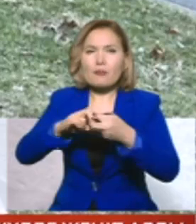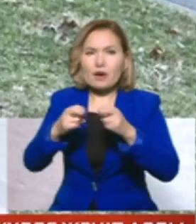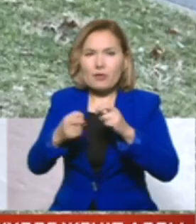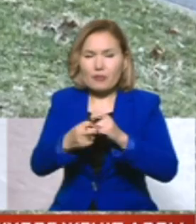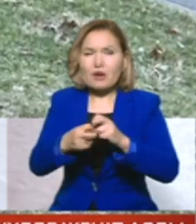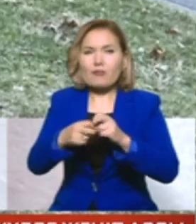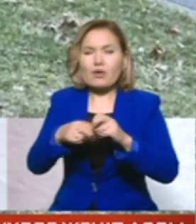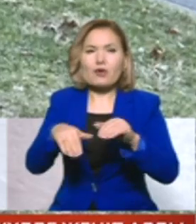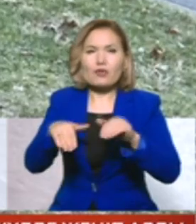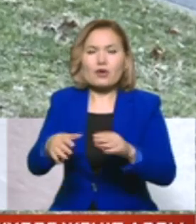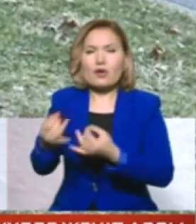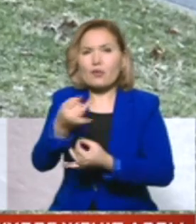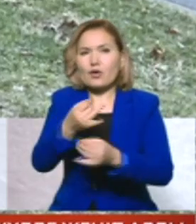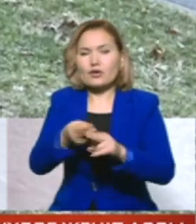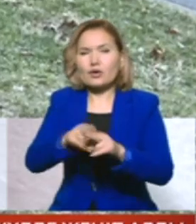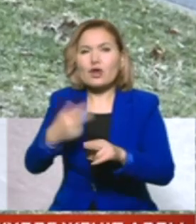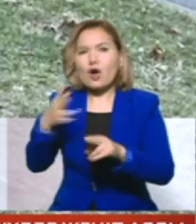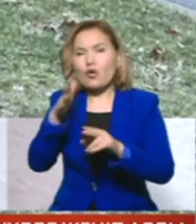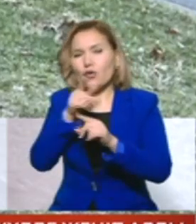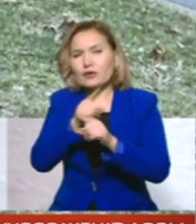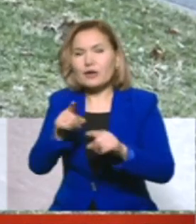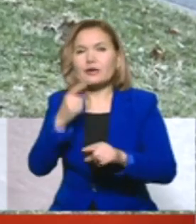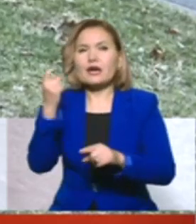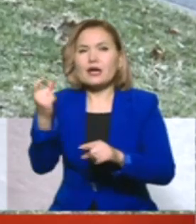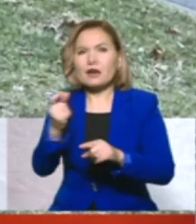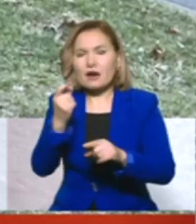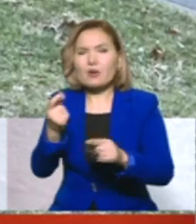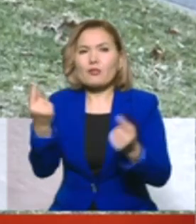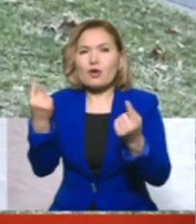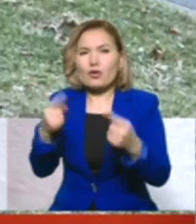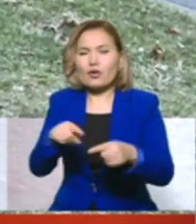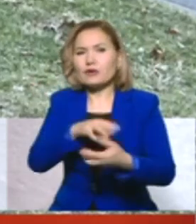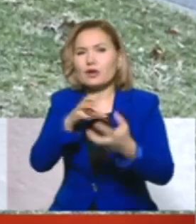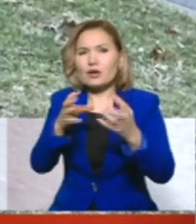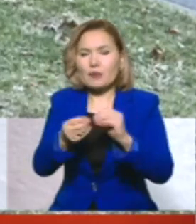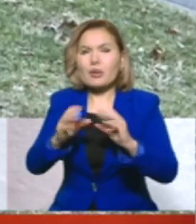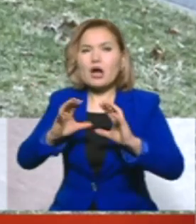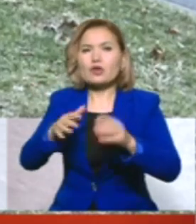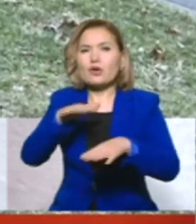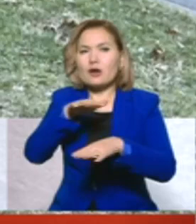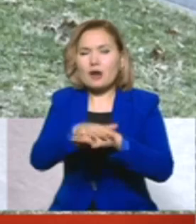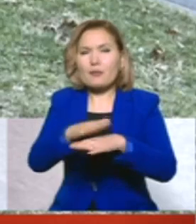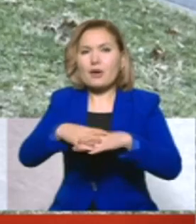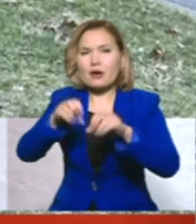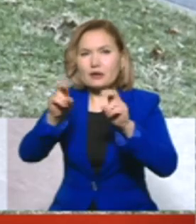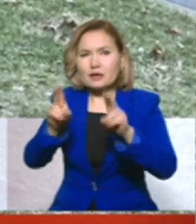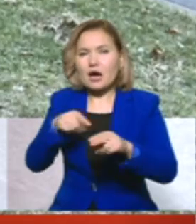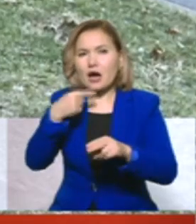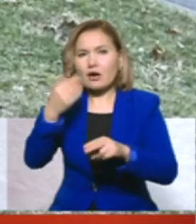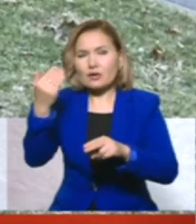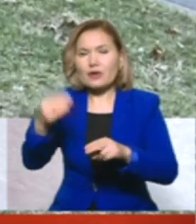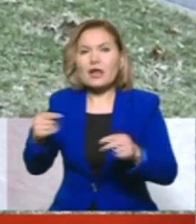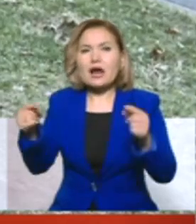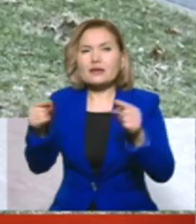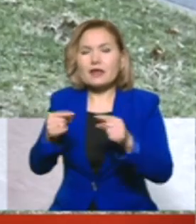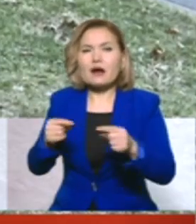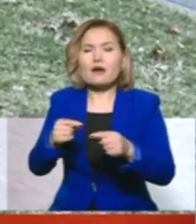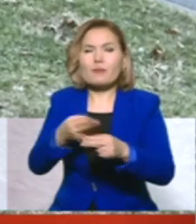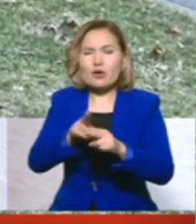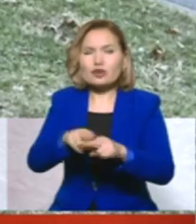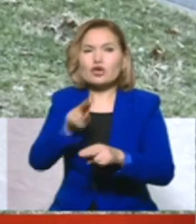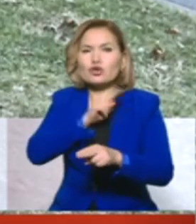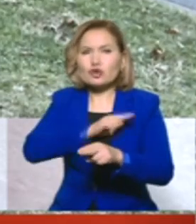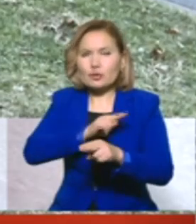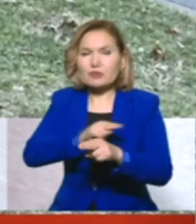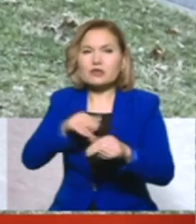соңғы 30 жылдағы ең мардымсыз экономикалық өсімге тап келді. Сондықтан Дүниежүзілік банк сарапшыларының айтуынша, нақты әрі батыл